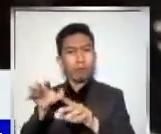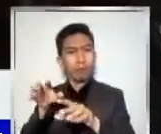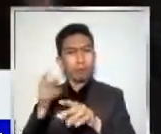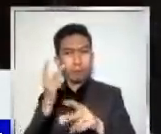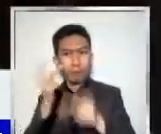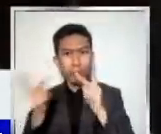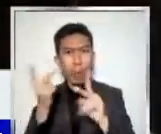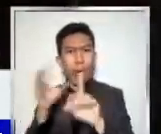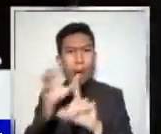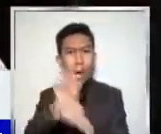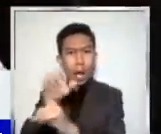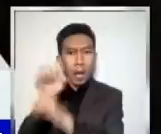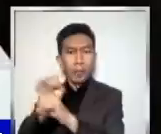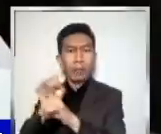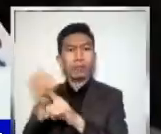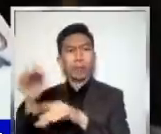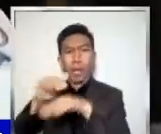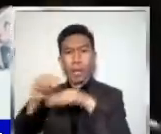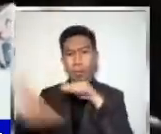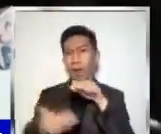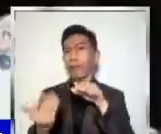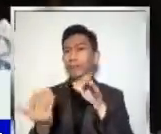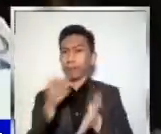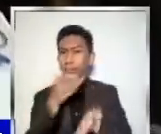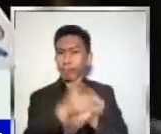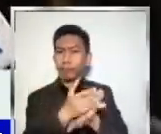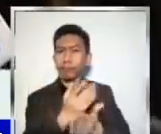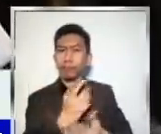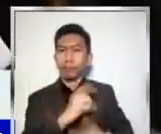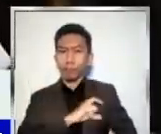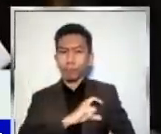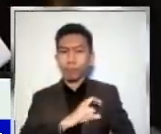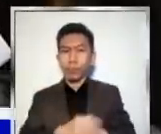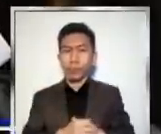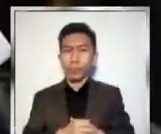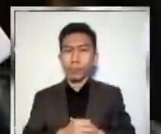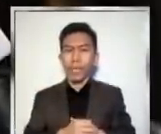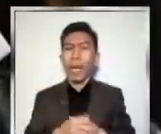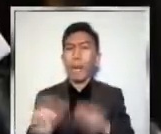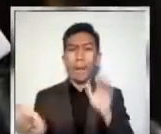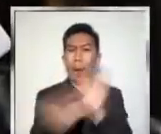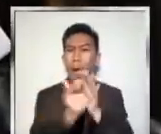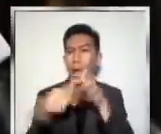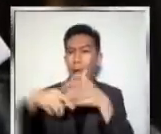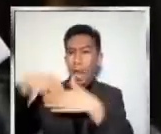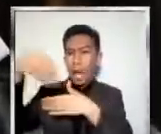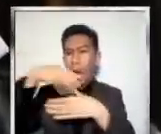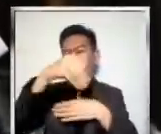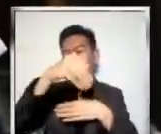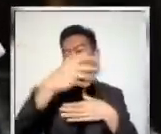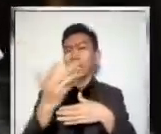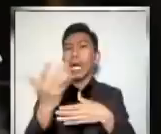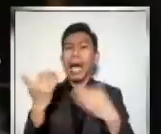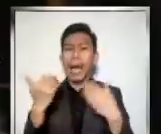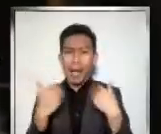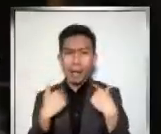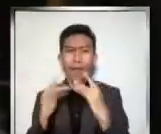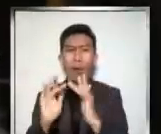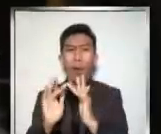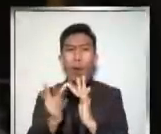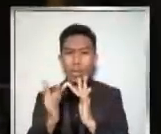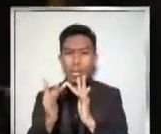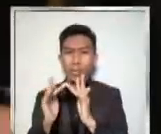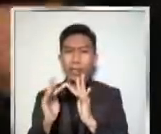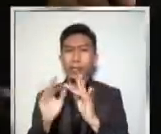na lumabas po sila. Kaya mayroon po tayong online mass. Yun lang po ang ano